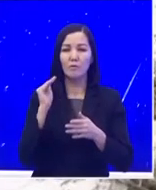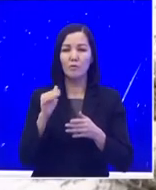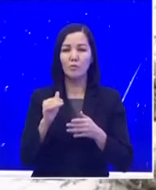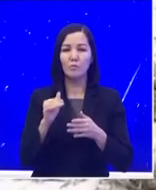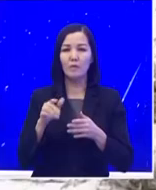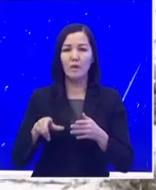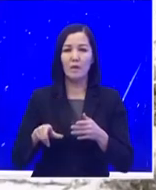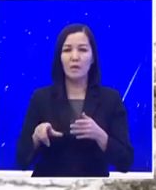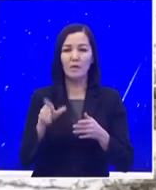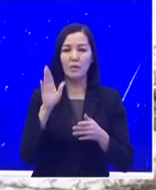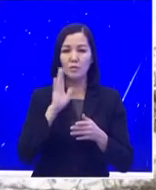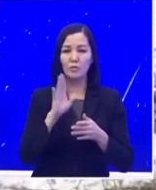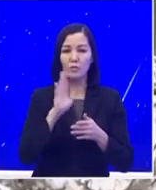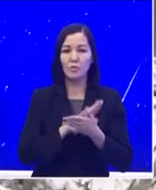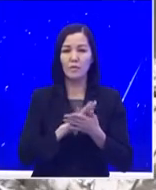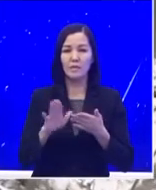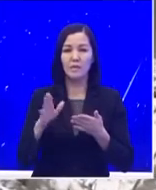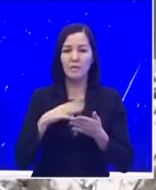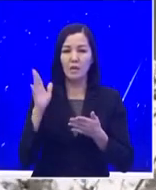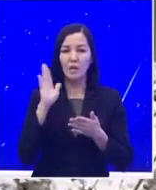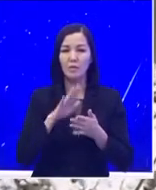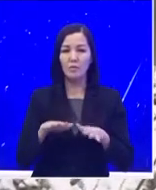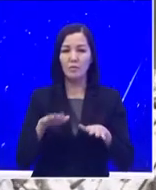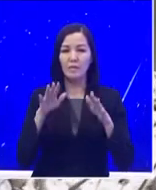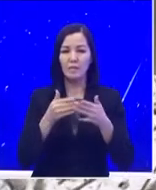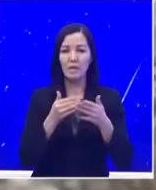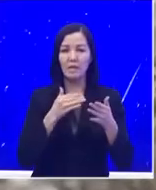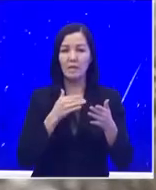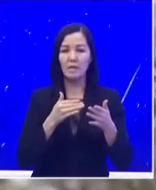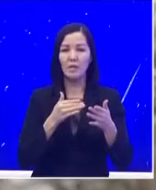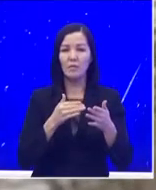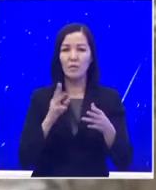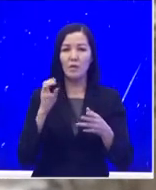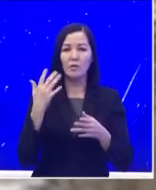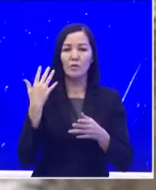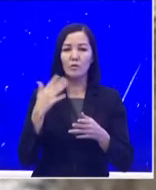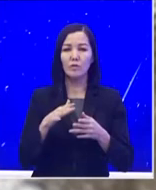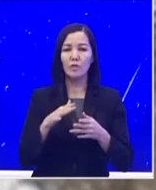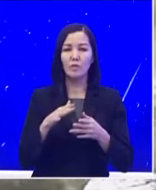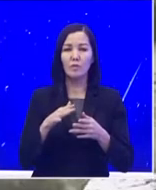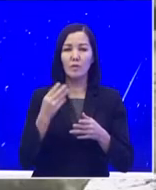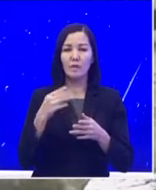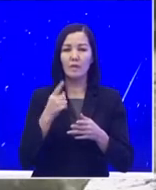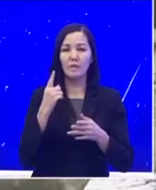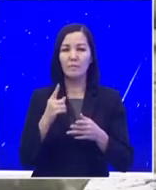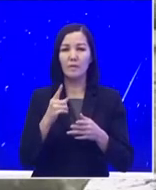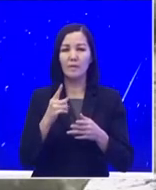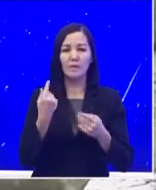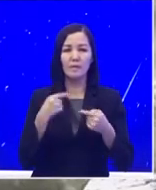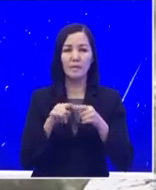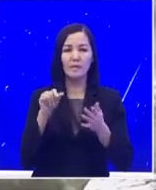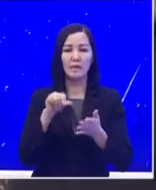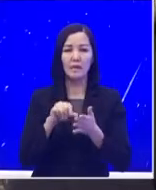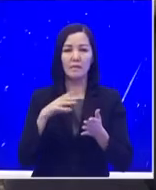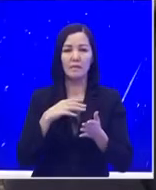мен 105 су жүйесі тазартылды. Су тасқынының алдын алу жұмыстарына 350 төтеншелік, 41 бірлік техника